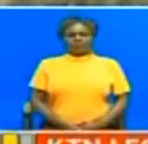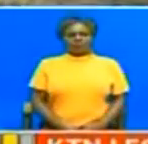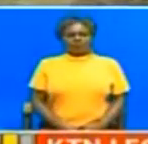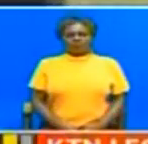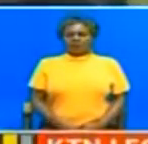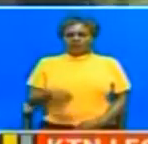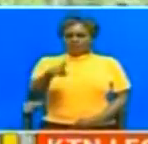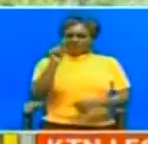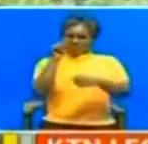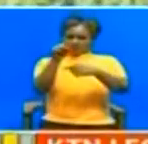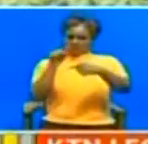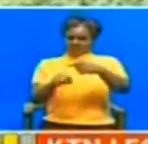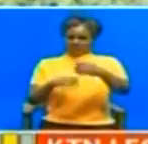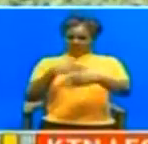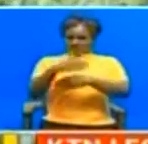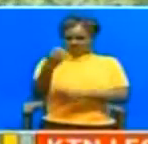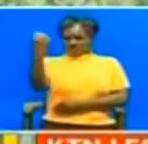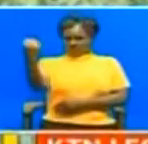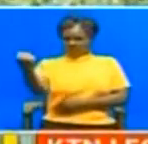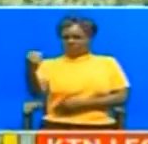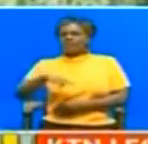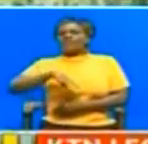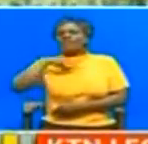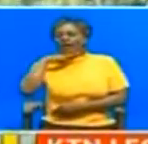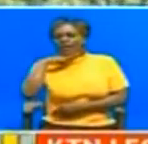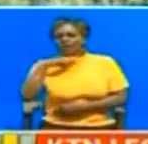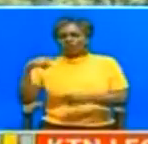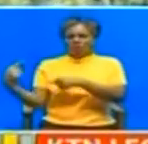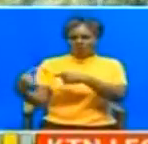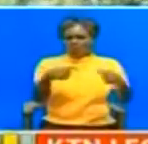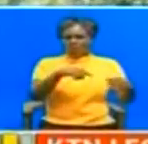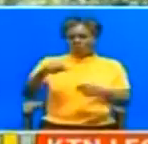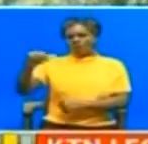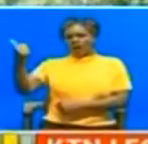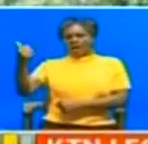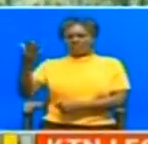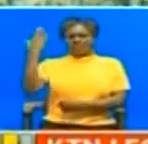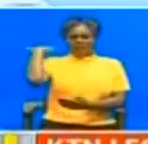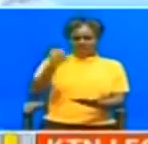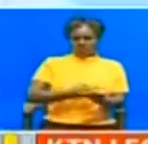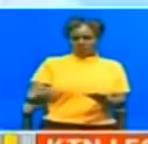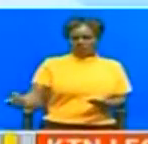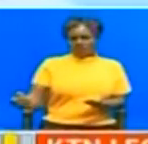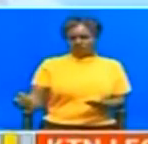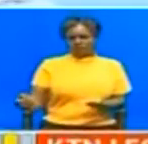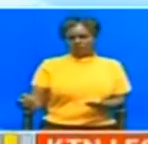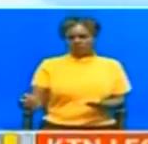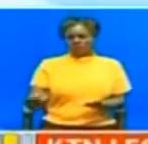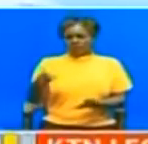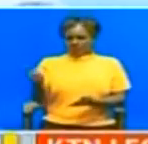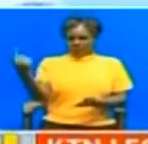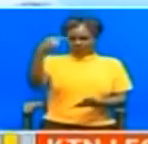waliokuwa wakilipiza kisasi baada ya wenzao watano kuuawa katika shambulizi lingine wiki jana kwenye eneo la Atan.